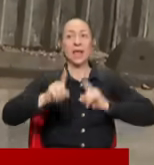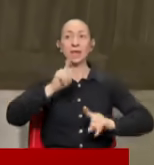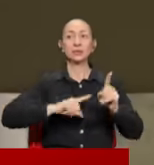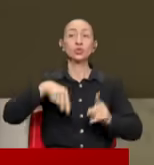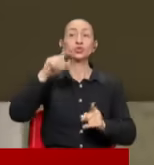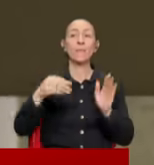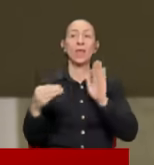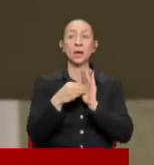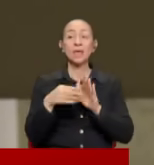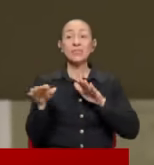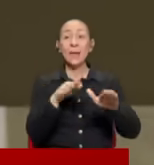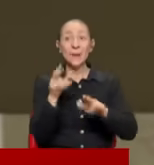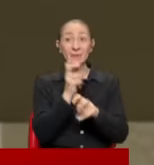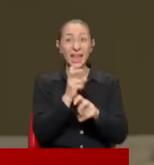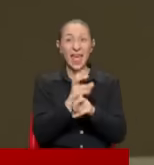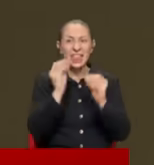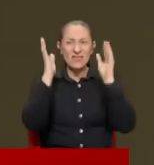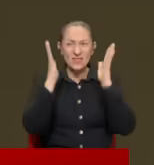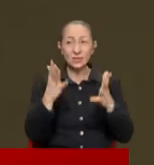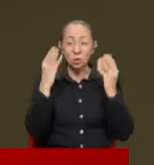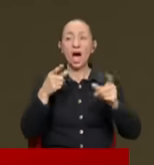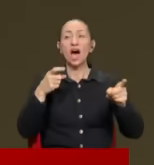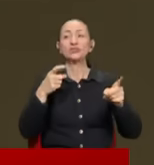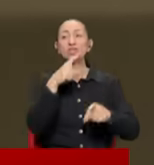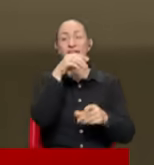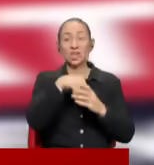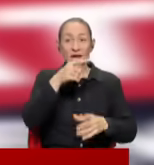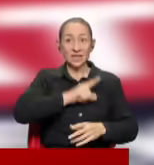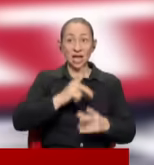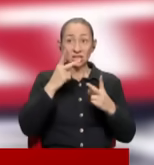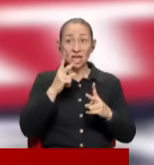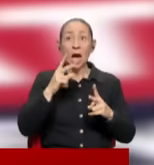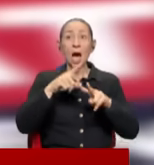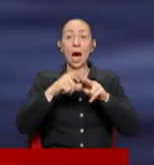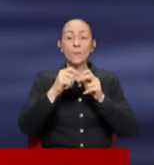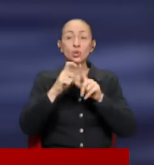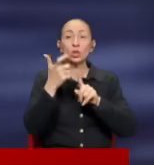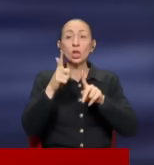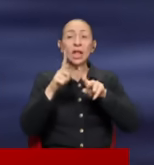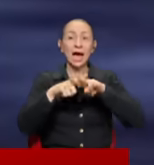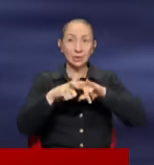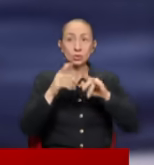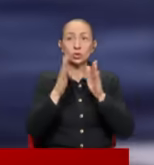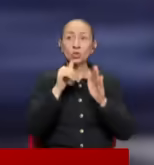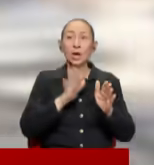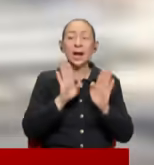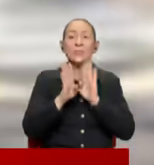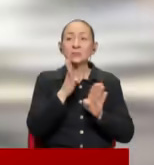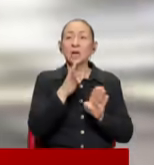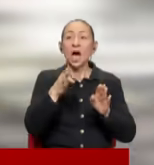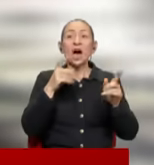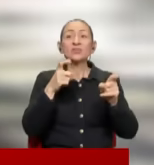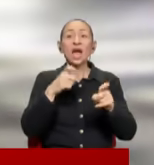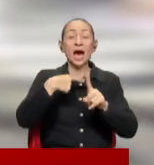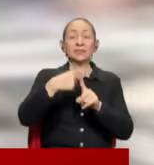da gündeminde. Deprem riskinin en fazla olduğu avcılar için adaylığını açıklayan Abdullah Küçükoğlu da kapı kapı gezerek